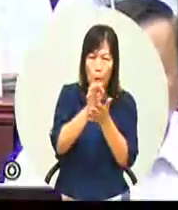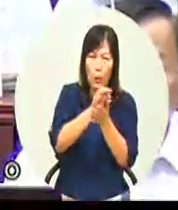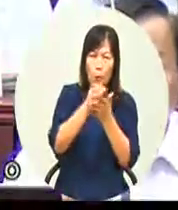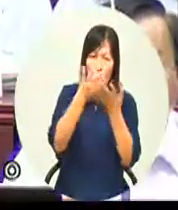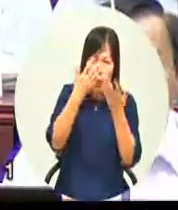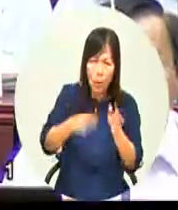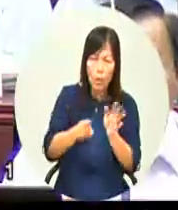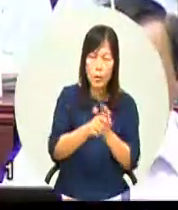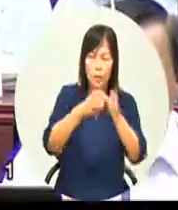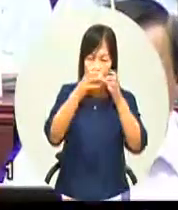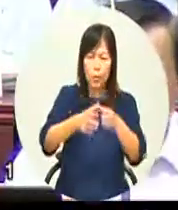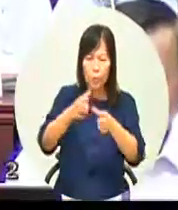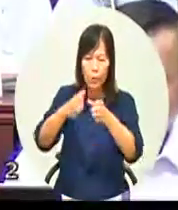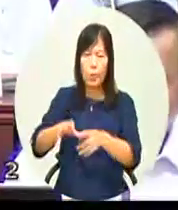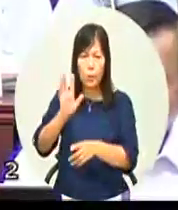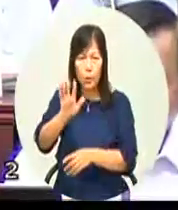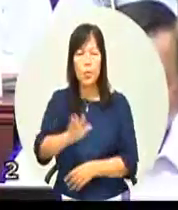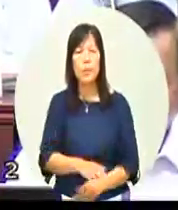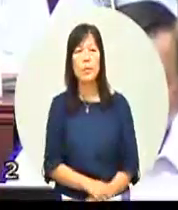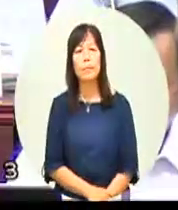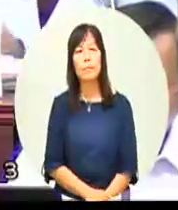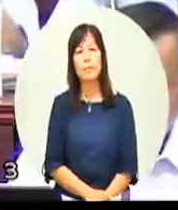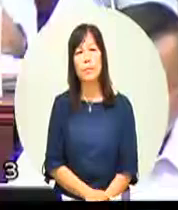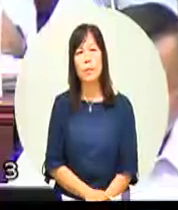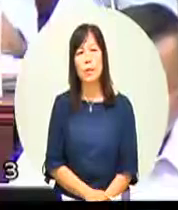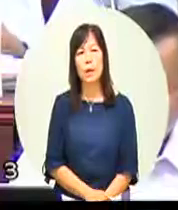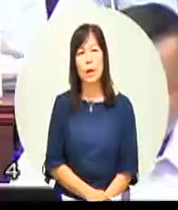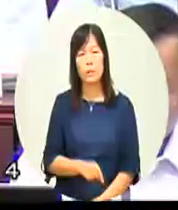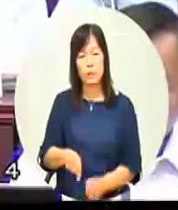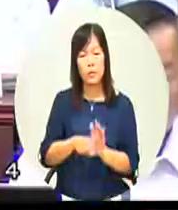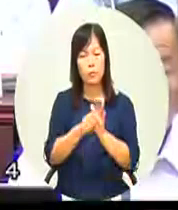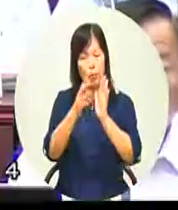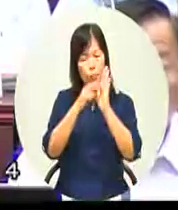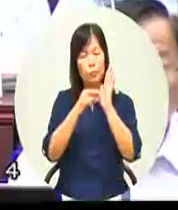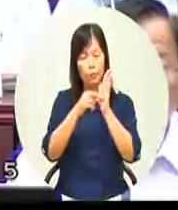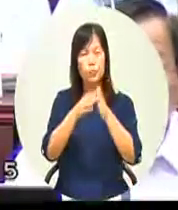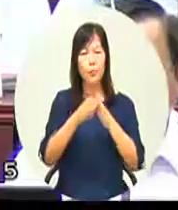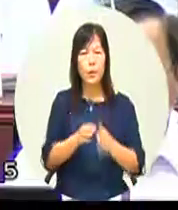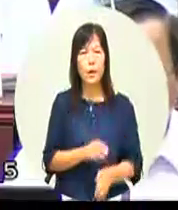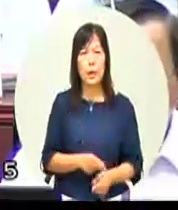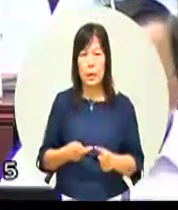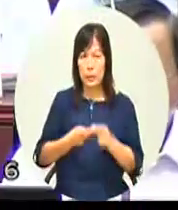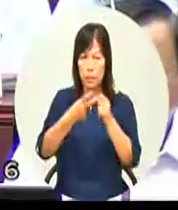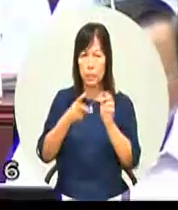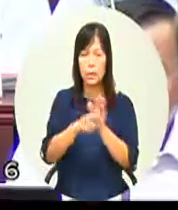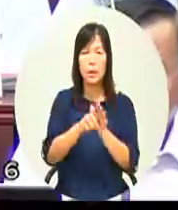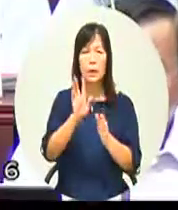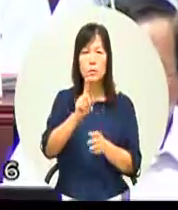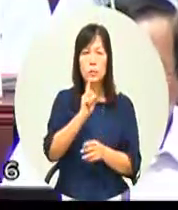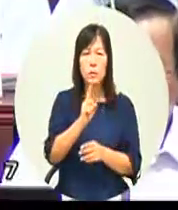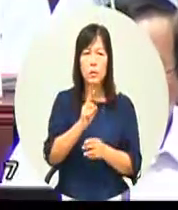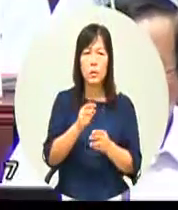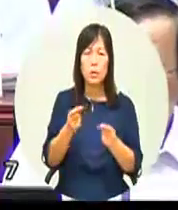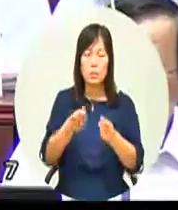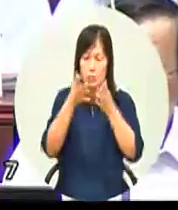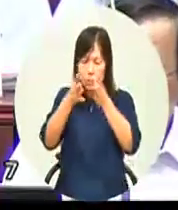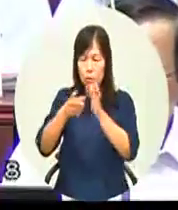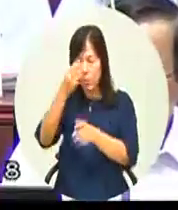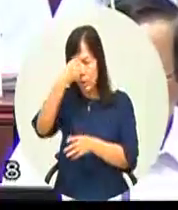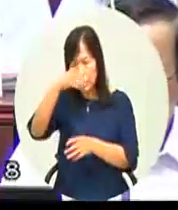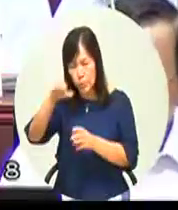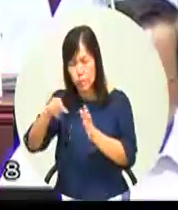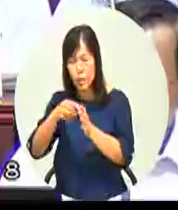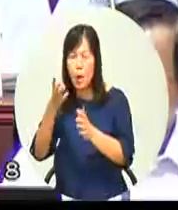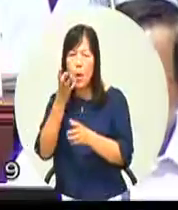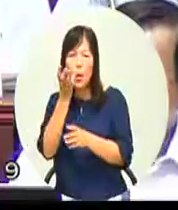个建设的经费在里面哈。所以我在这一点要跟议员做一个说明。第二个部分呢，针对这个凤山区的观光